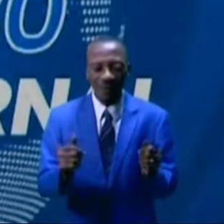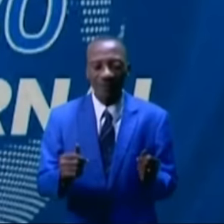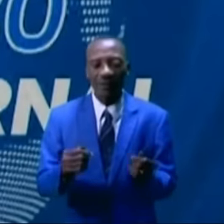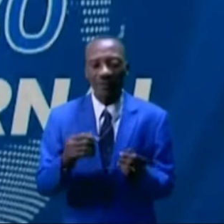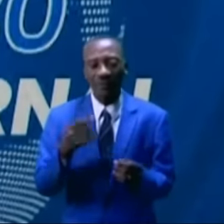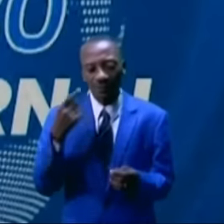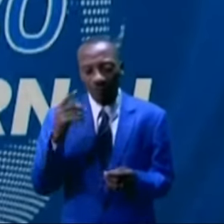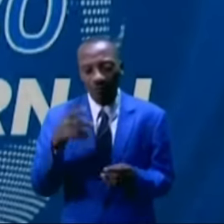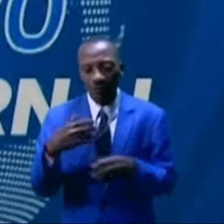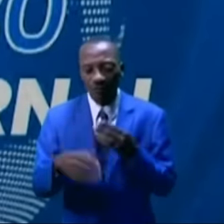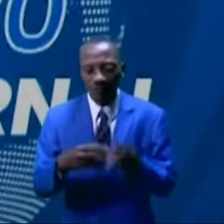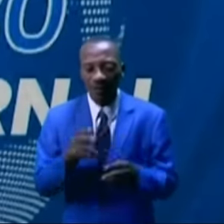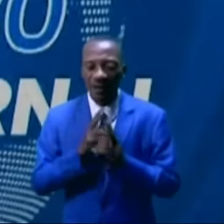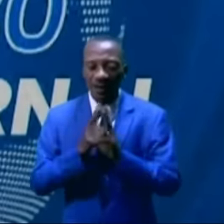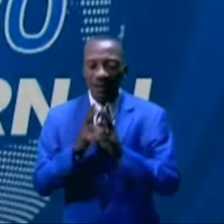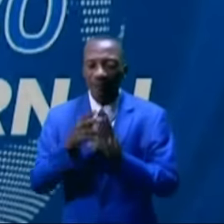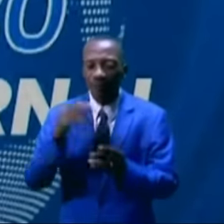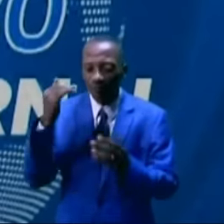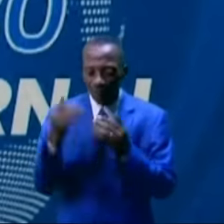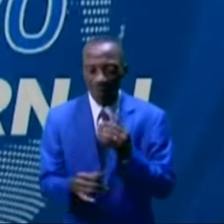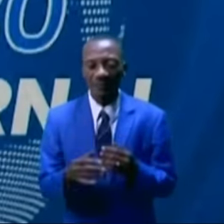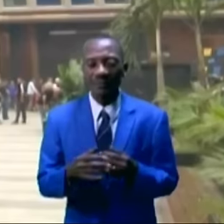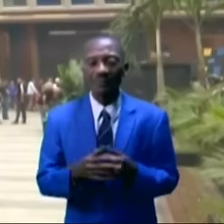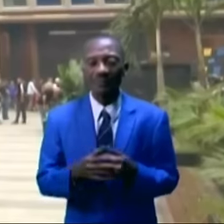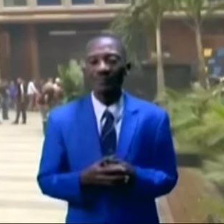nous rapporte Nono Manteku.